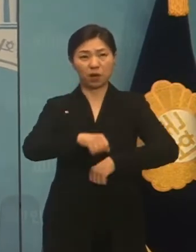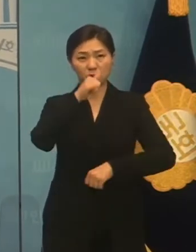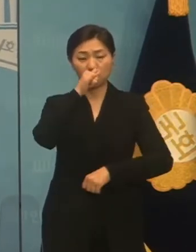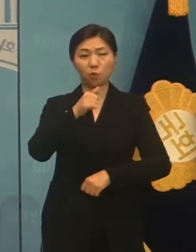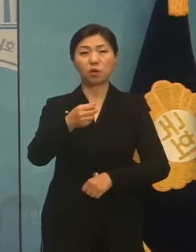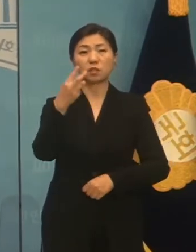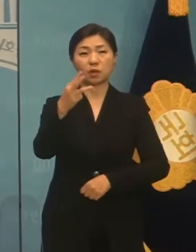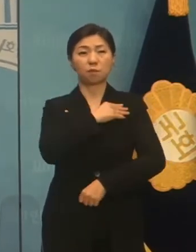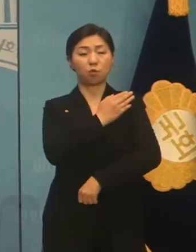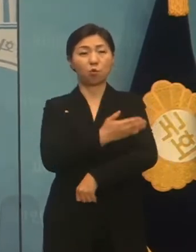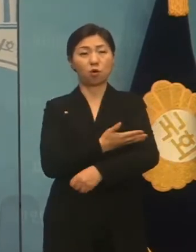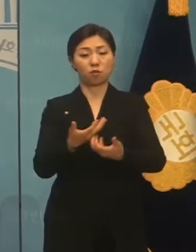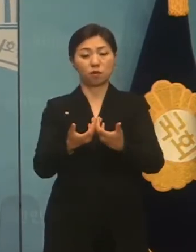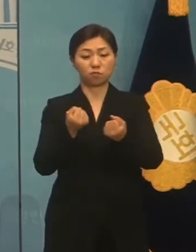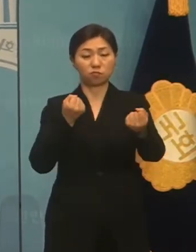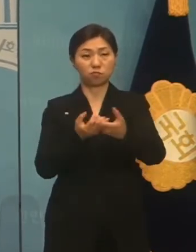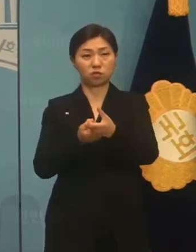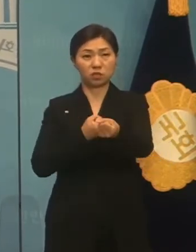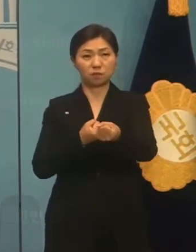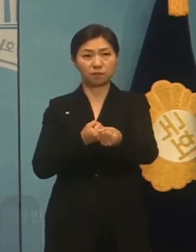분립 붕괴,